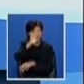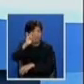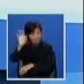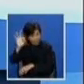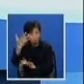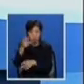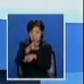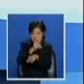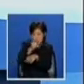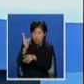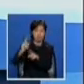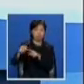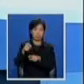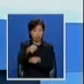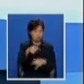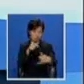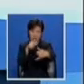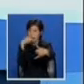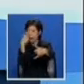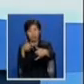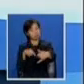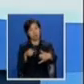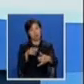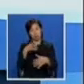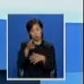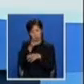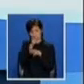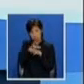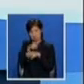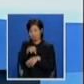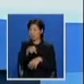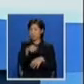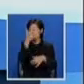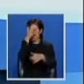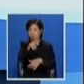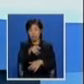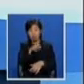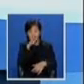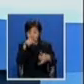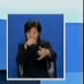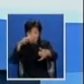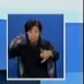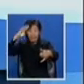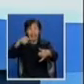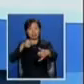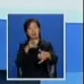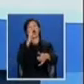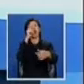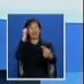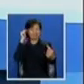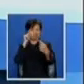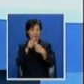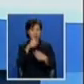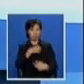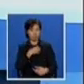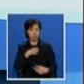หรอกครับว่าเหยื่อตรงนั้นเนี่ยจะเป็นใครแน่นอนครับถ้าเหยื่อเป็นเจ้าหน้าที่นั่นเขาก็บรรลุเป้าหมายในการที่จะทอนก